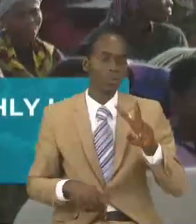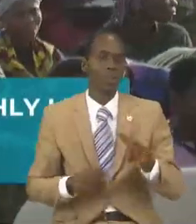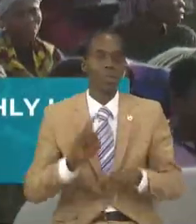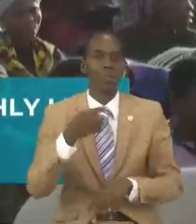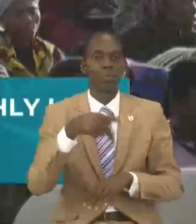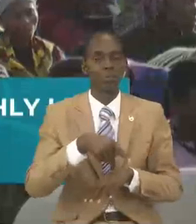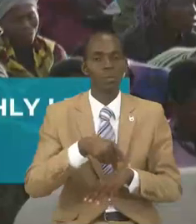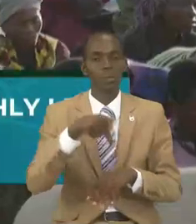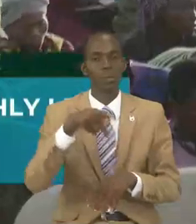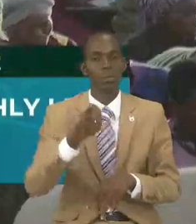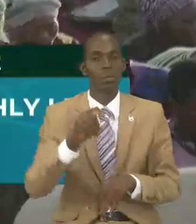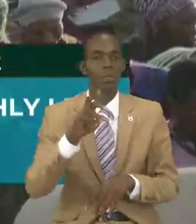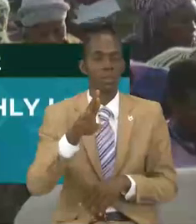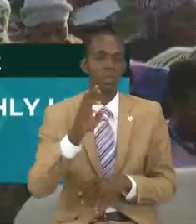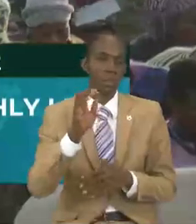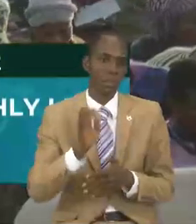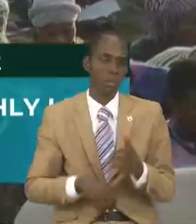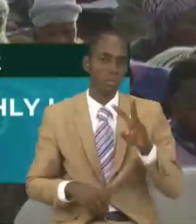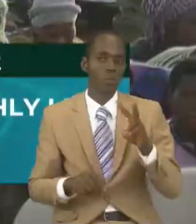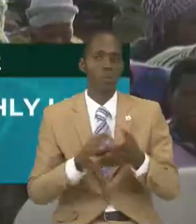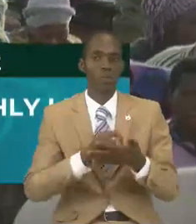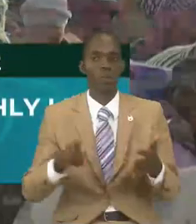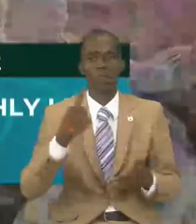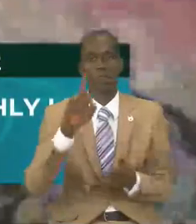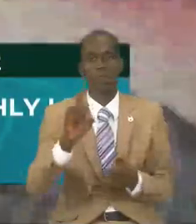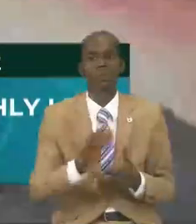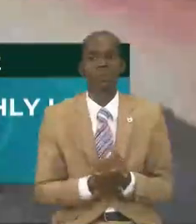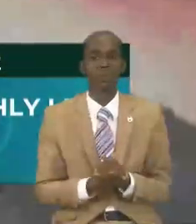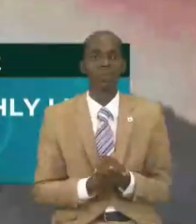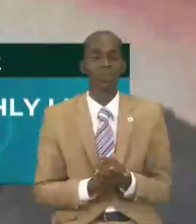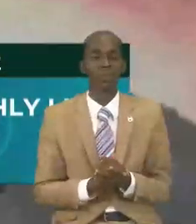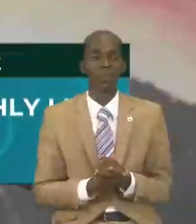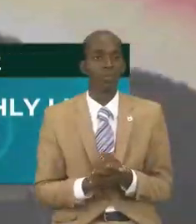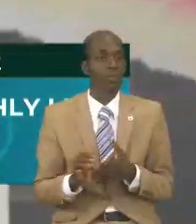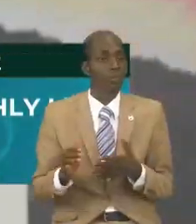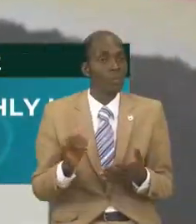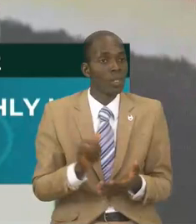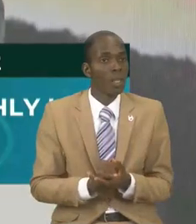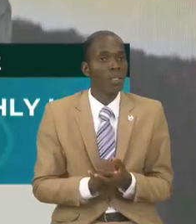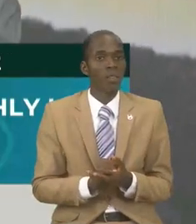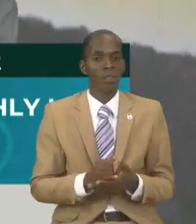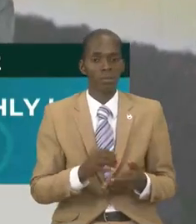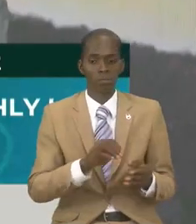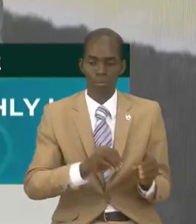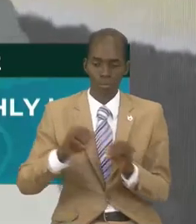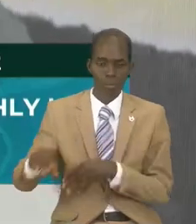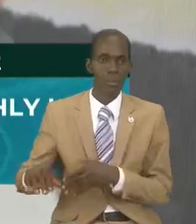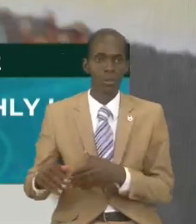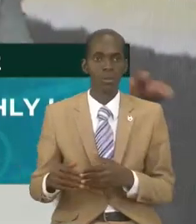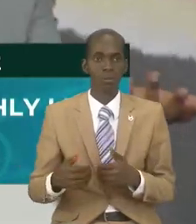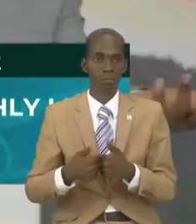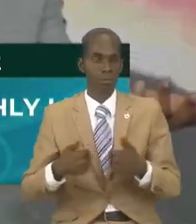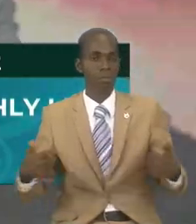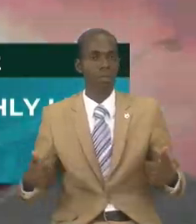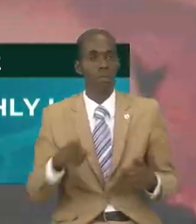1 Pierre, chapitre 2, verset 1. Rejetant donc toute malice,